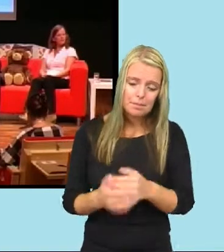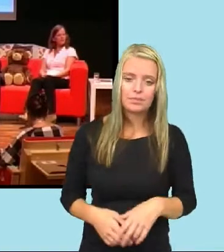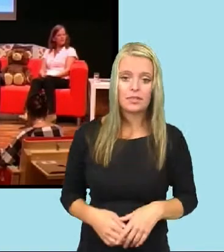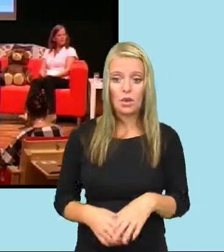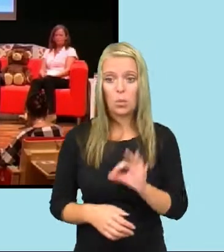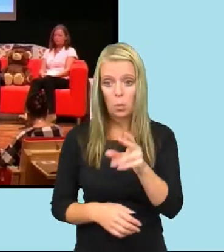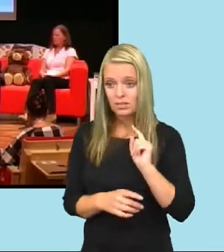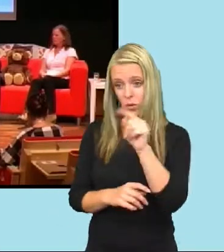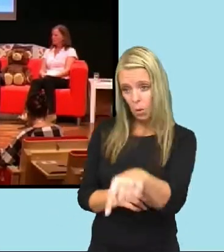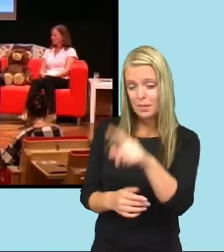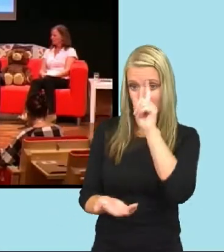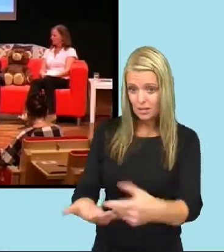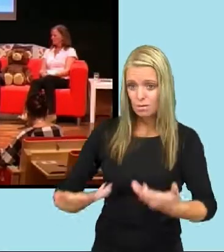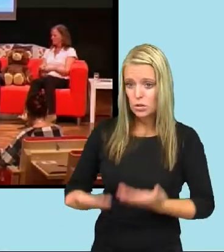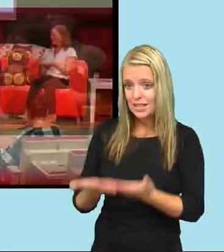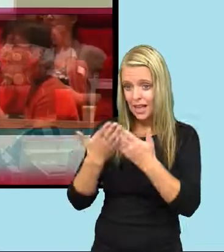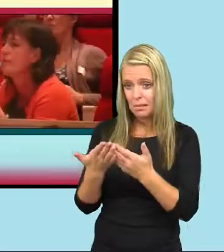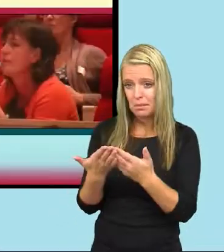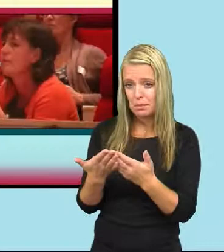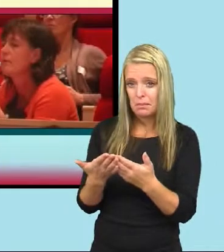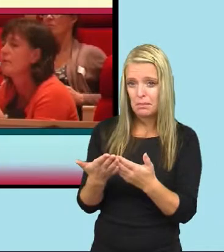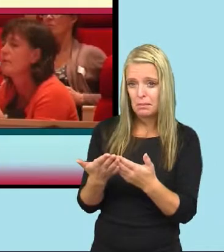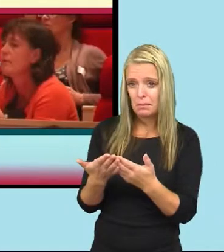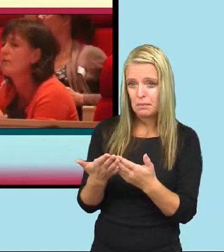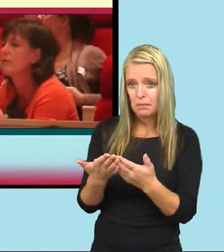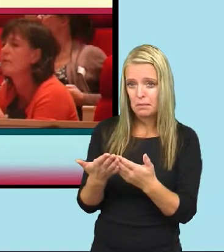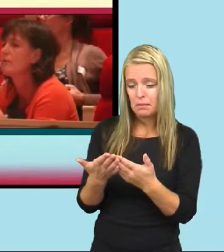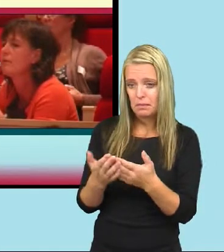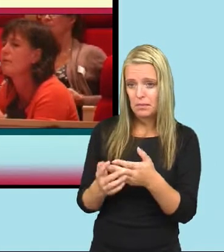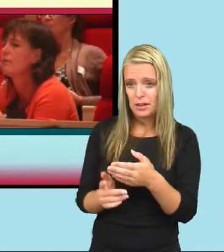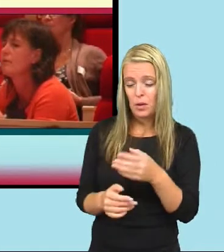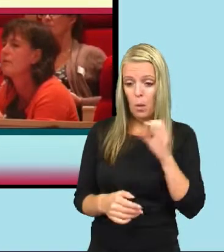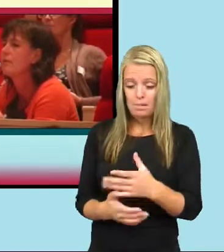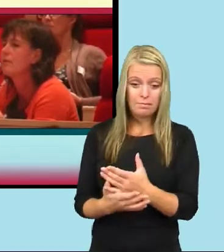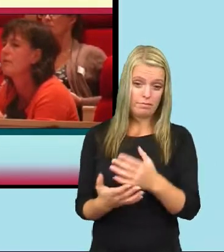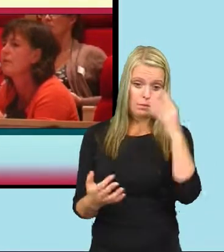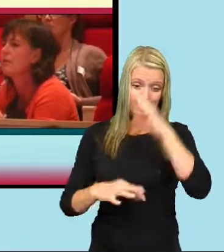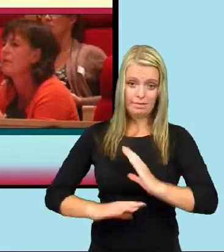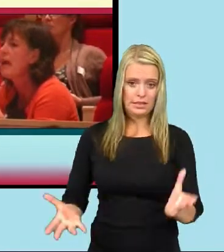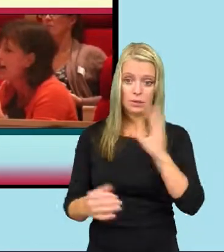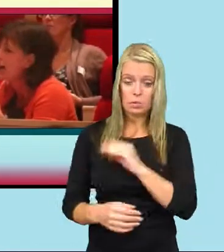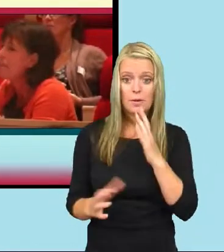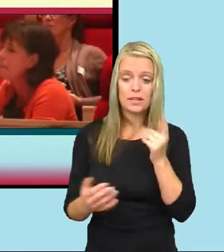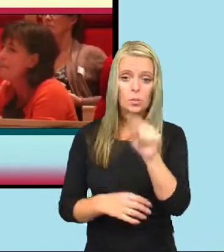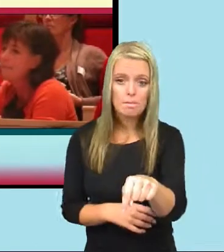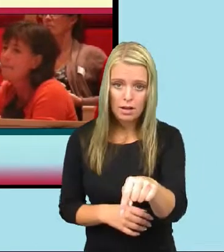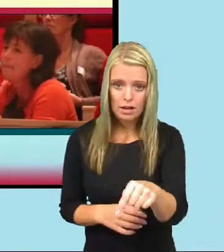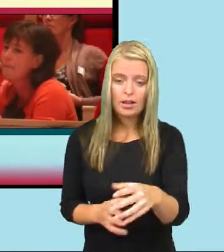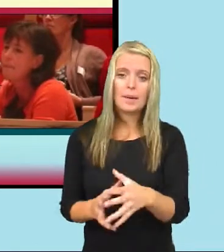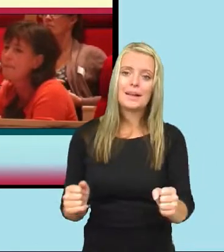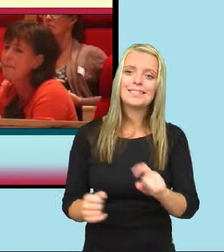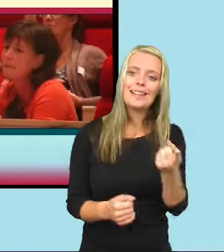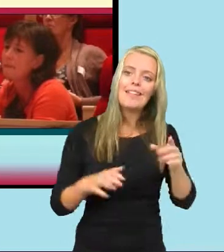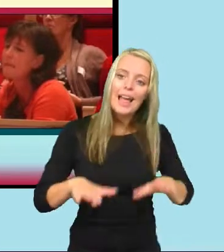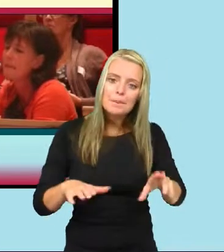hjälp på något sätt. Man är inte därför att få... Alltså, det som, om ingenting var något problem så behöver man ju inte vara där. Men däremot hemma är det viktigt sen